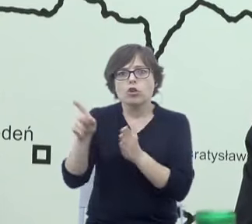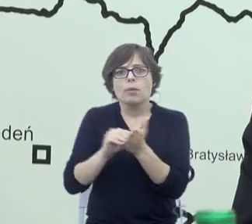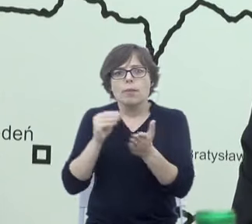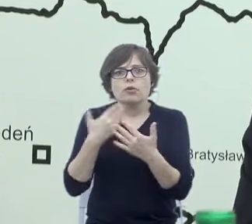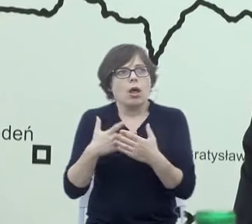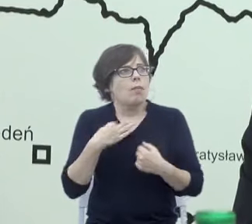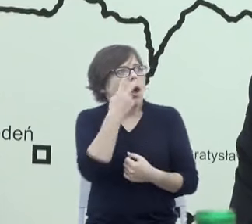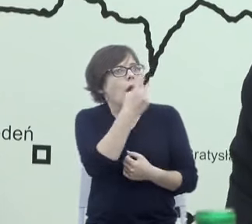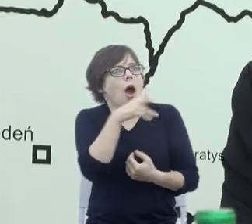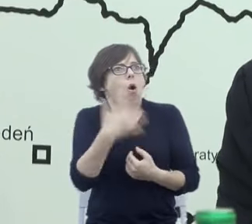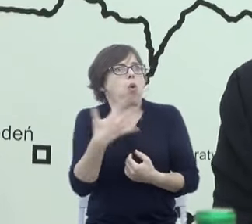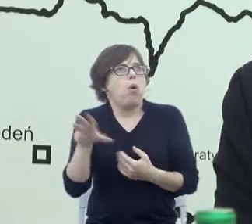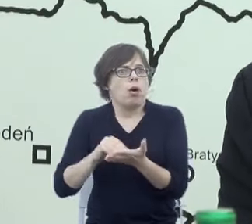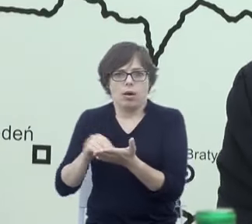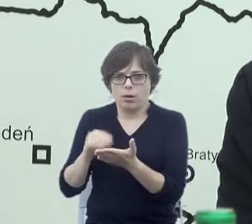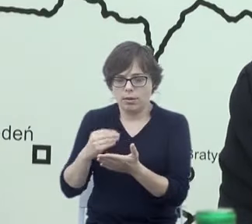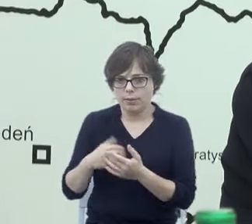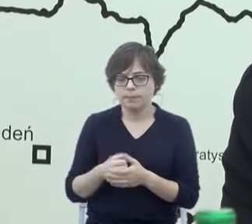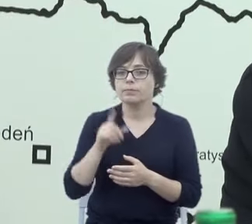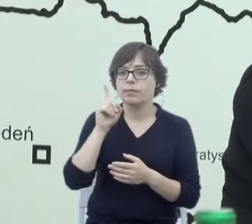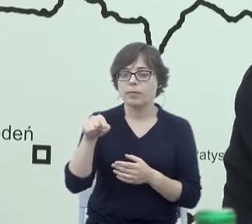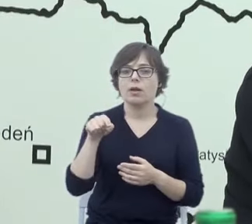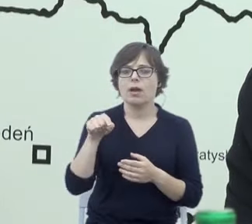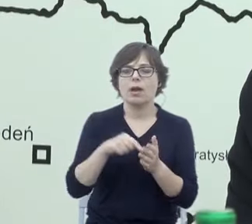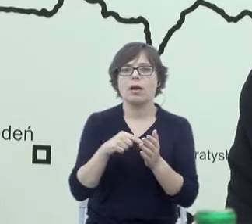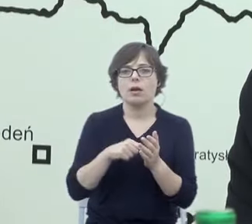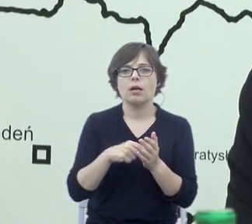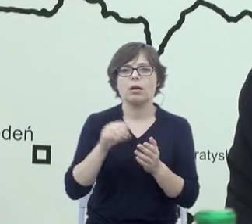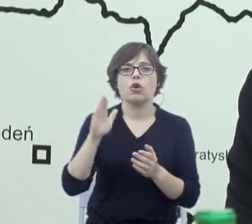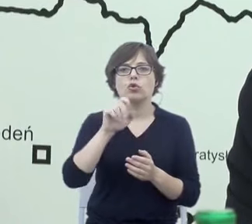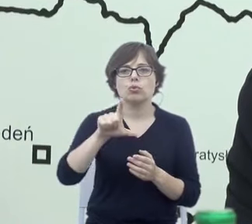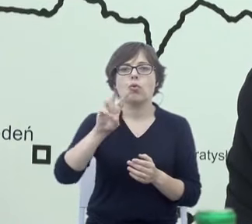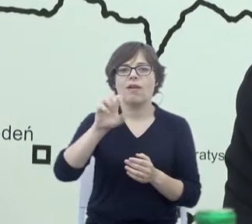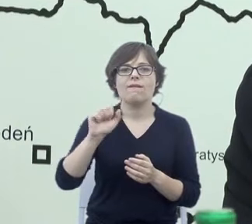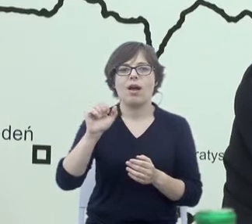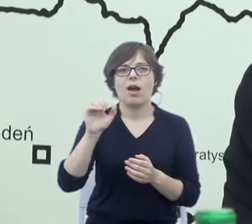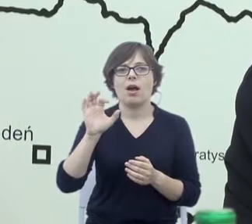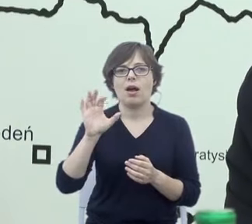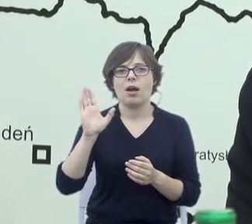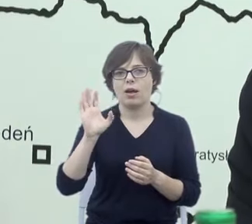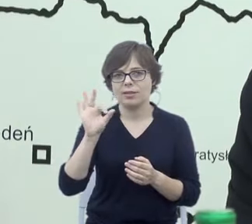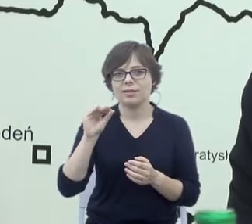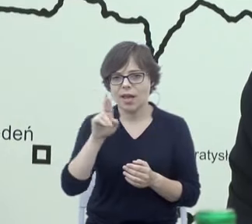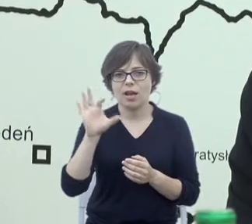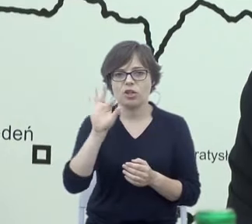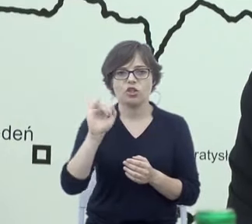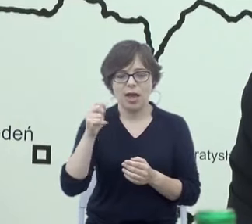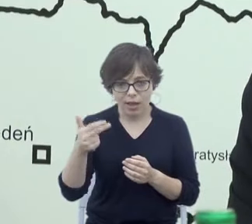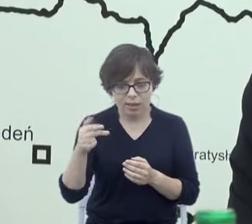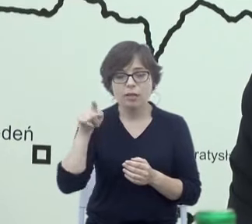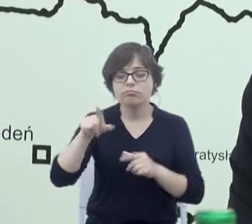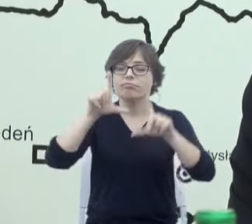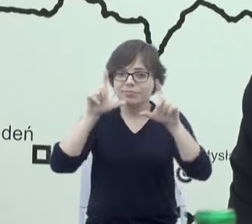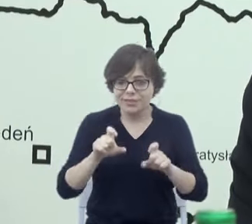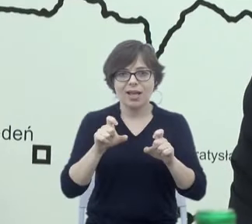wydarzeń. Niestety ta relacja słynna Szmula z Wassersteina, tam pseudocałka, która rozpoczęła